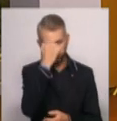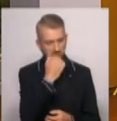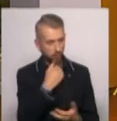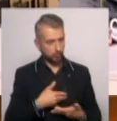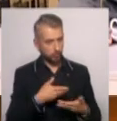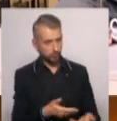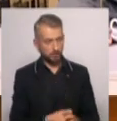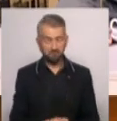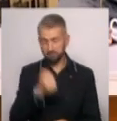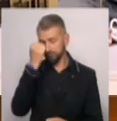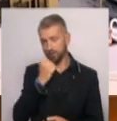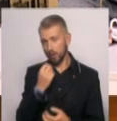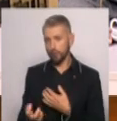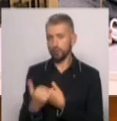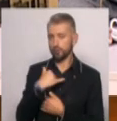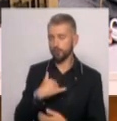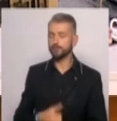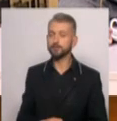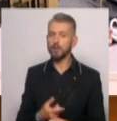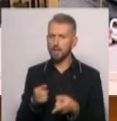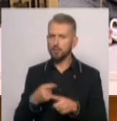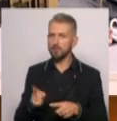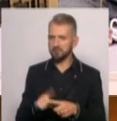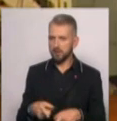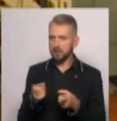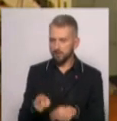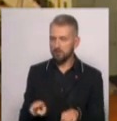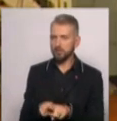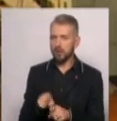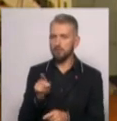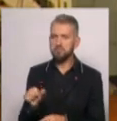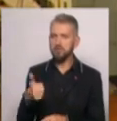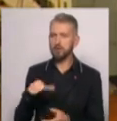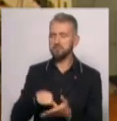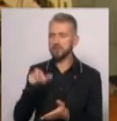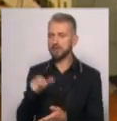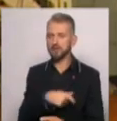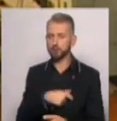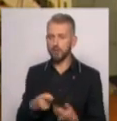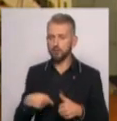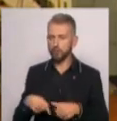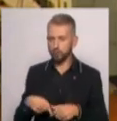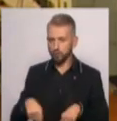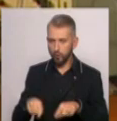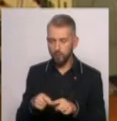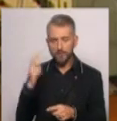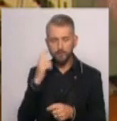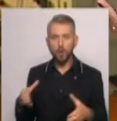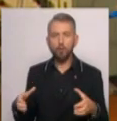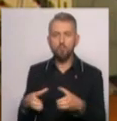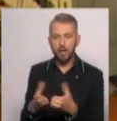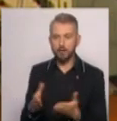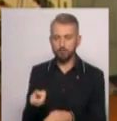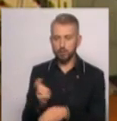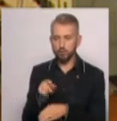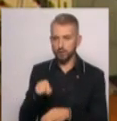дуже дякую, що завітали. Насправді, це дійсно так. Ви перший представник депутатської групи «Київська команда», який з'явився саме в цій